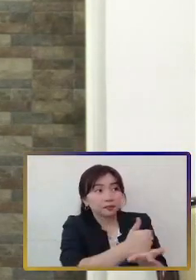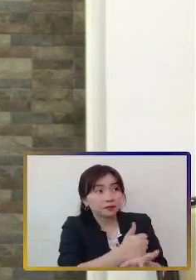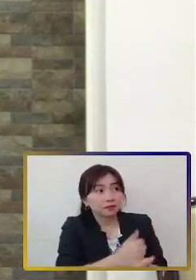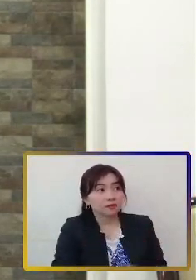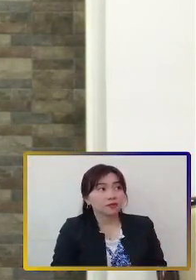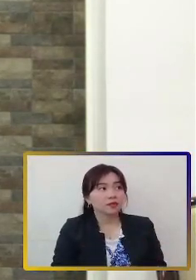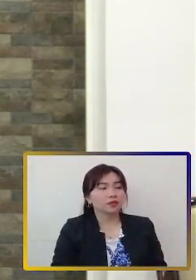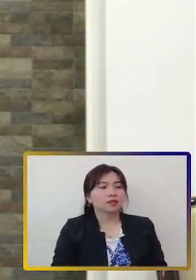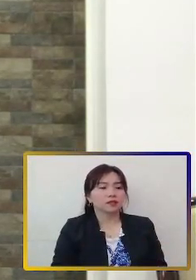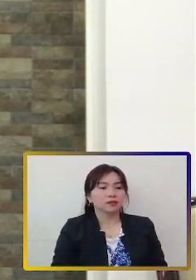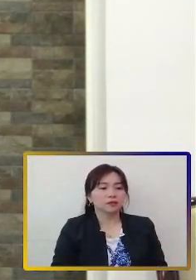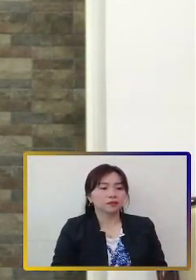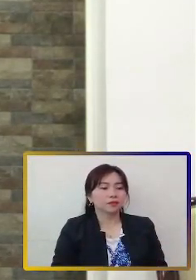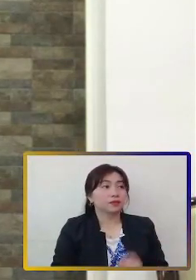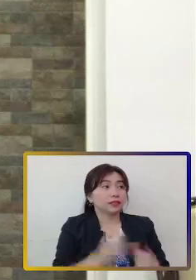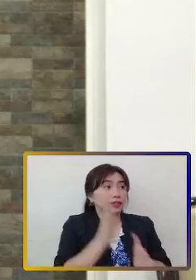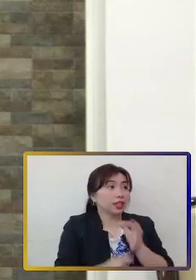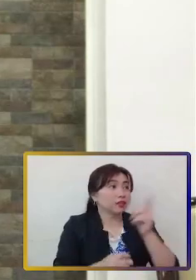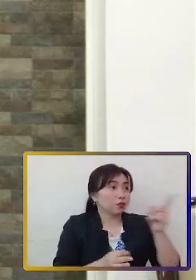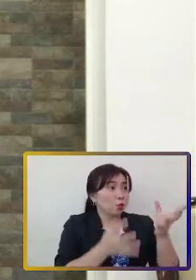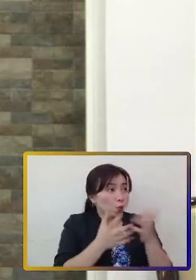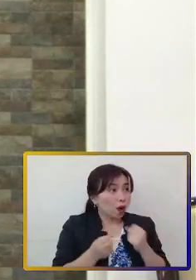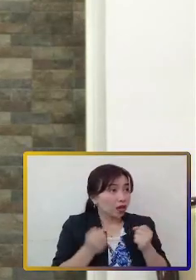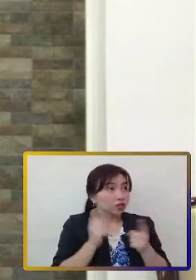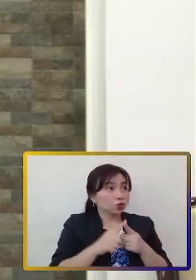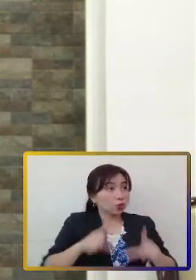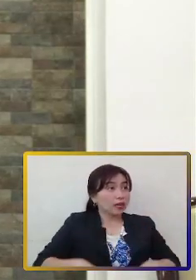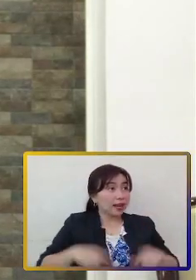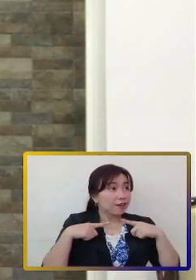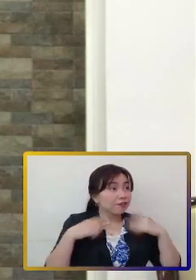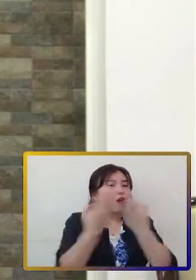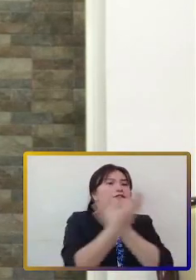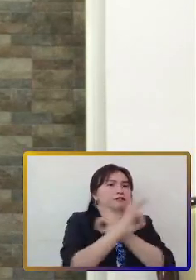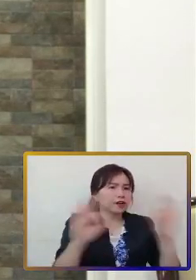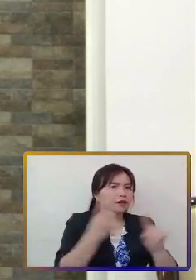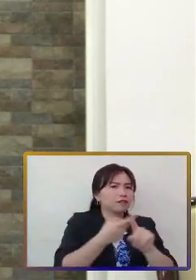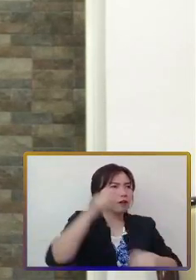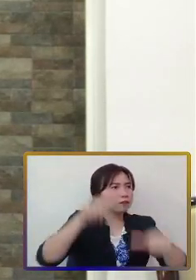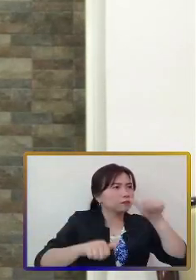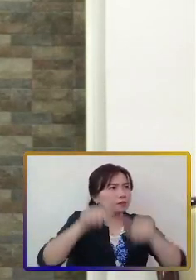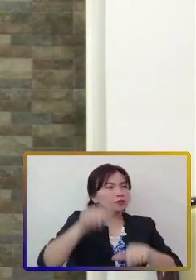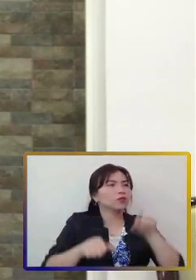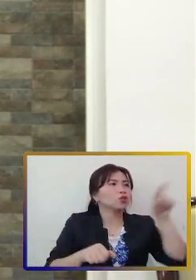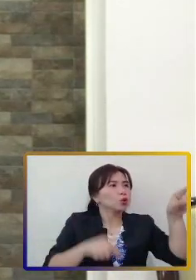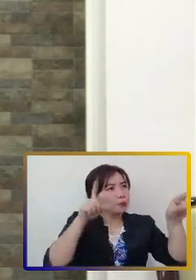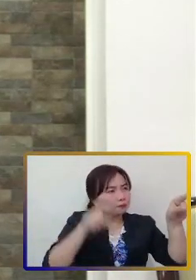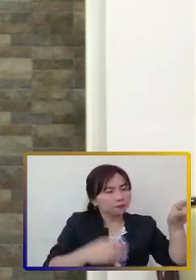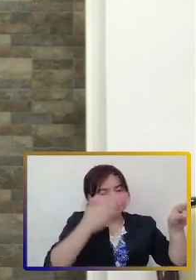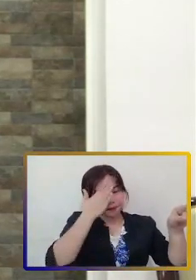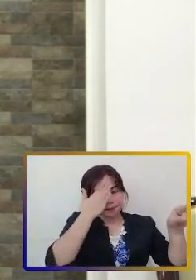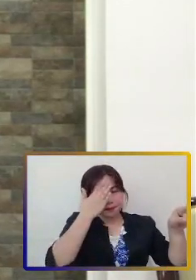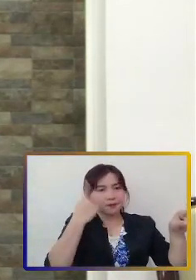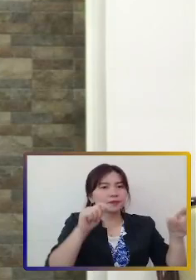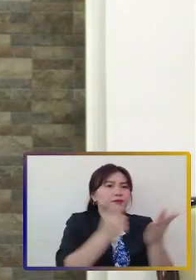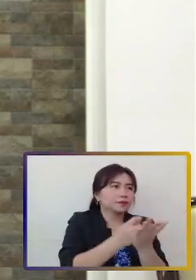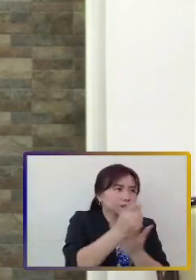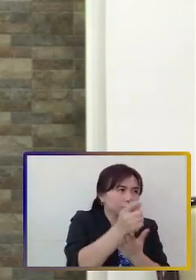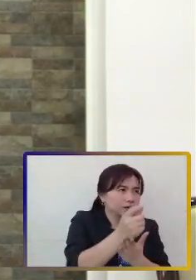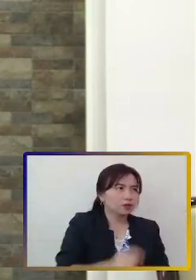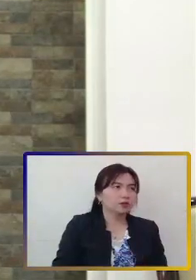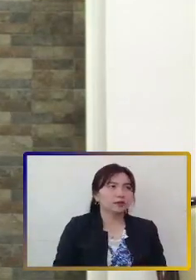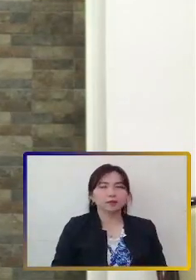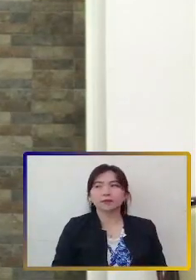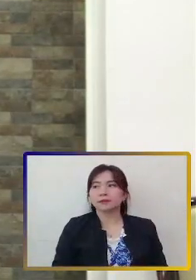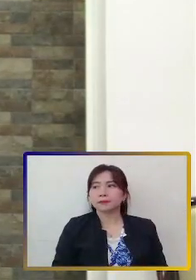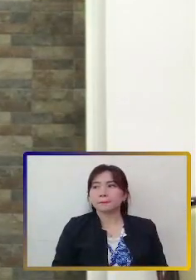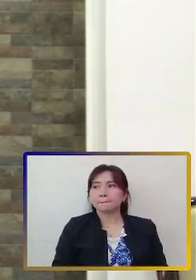kalagayan you want to live a Freedom from doubt acknowledge the tru even the Lord Jesus Christ himself ipinanalangin in John